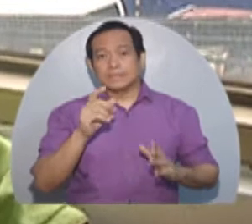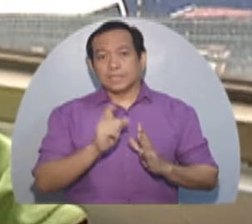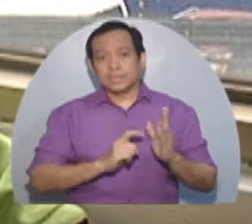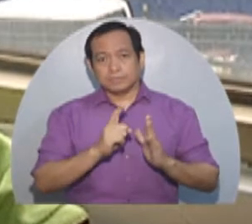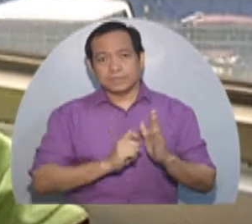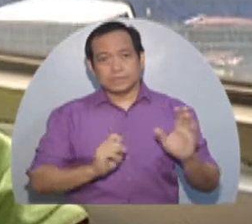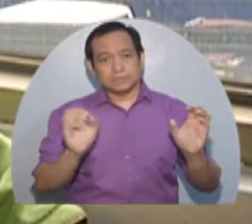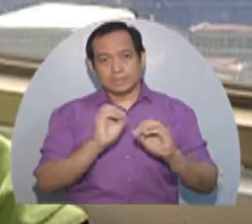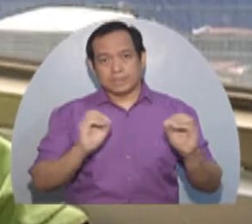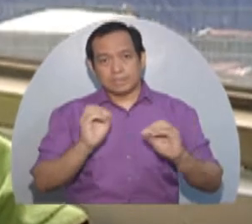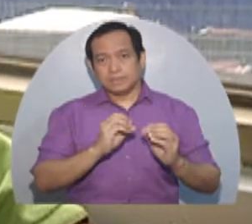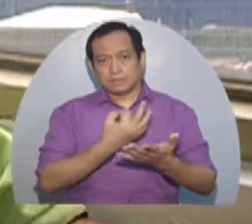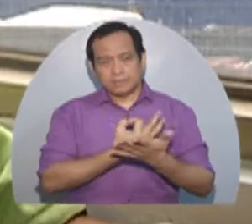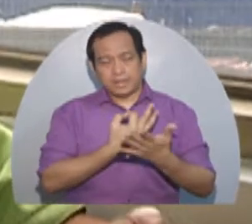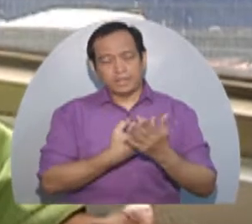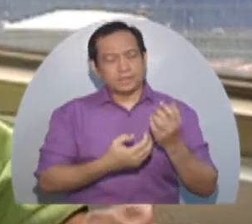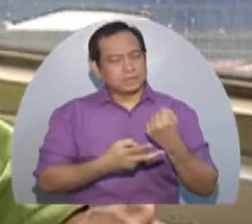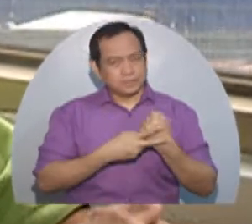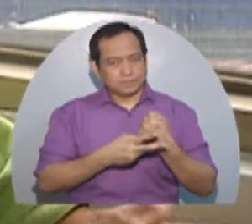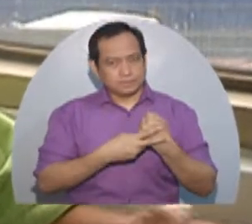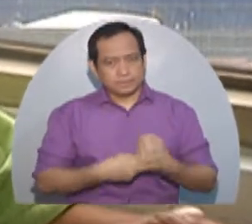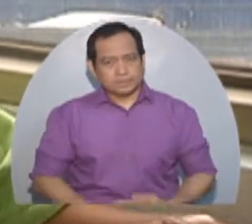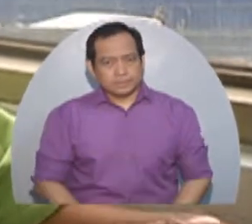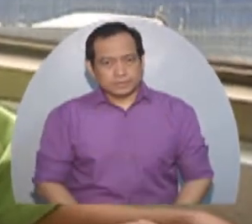laboratory. Wala na pong natitira.